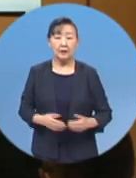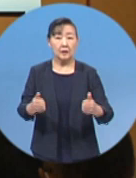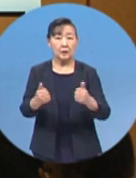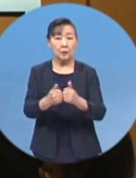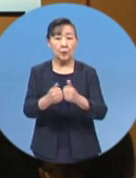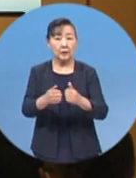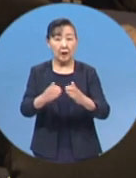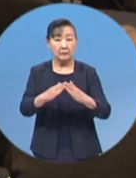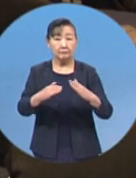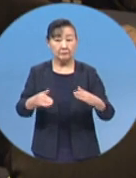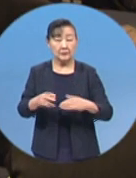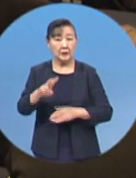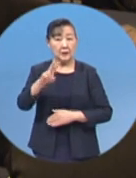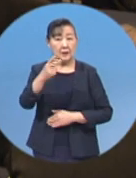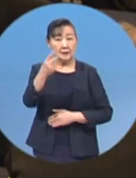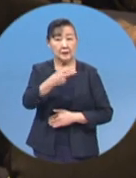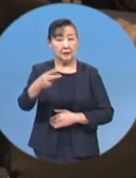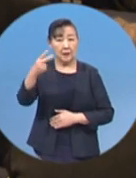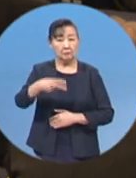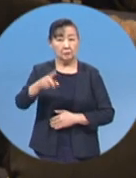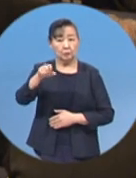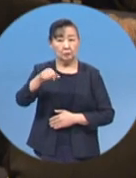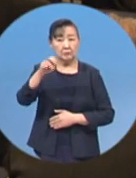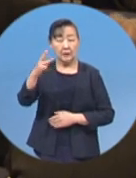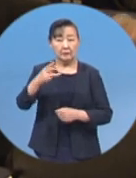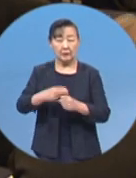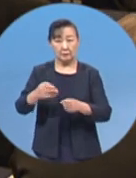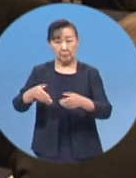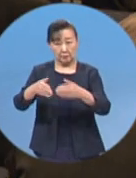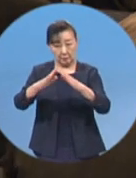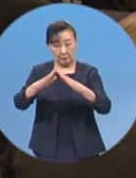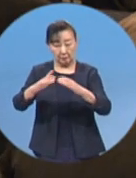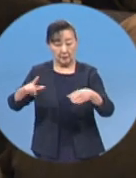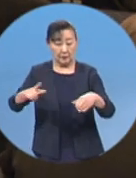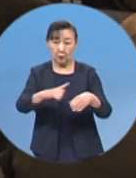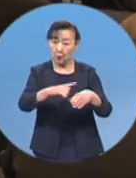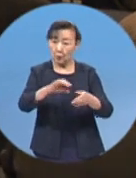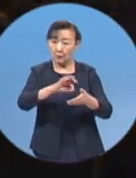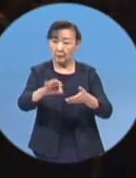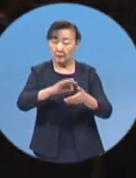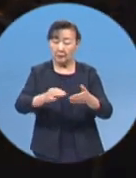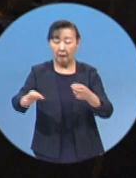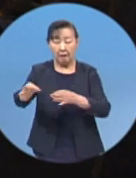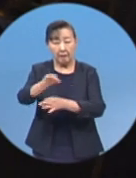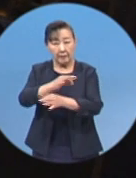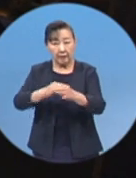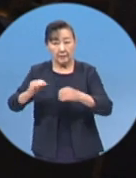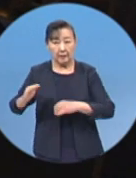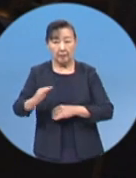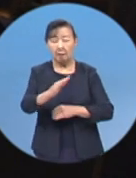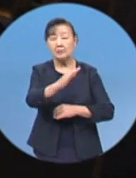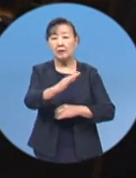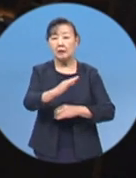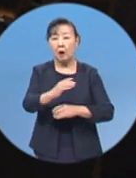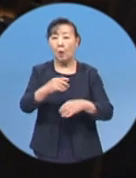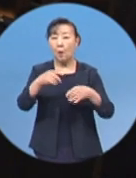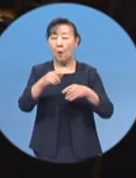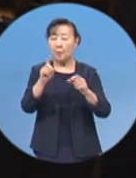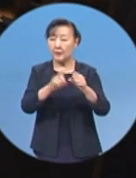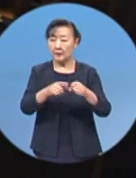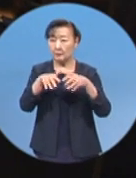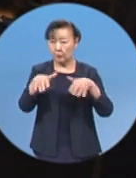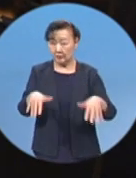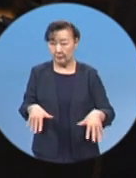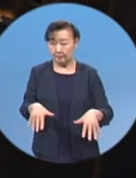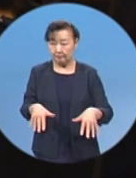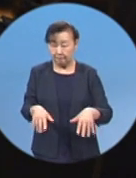会は2013年に設立、成田空港を生かして県内経済の活性化を目指す組織で、県内企業